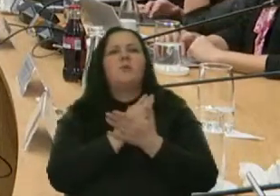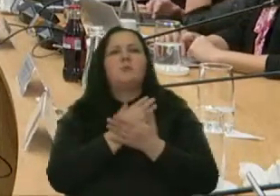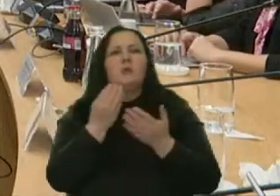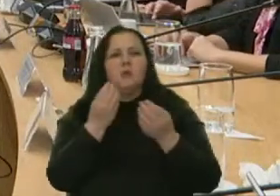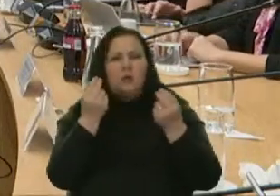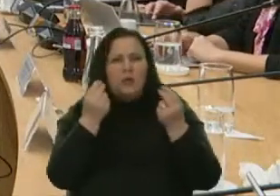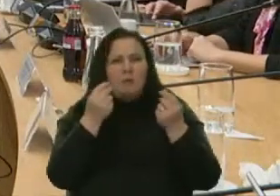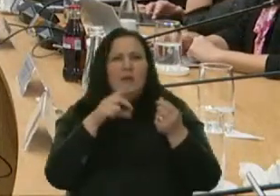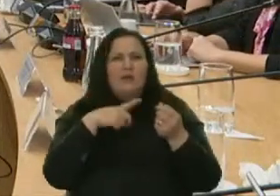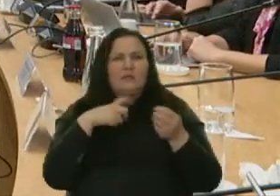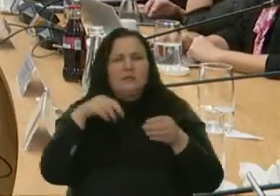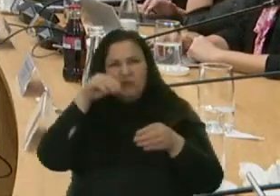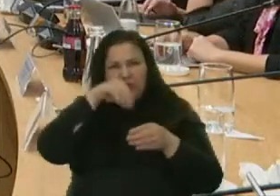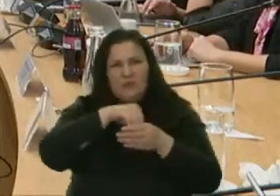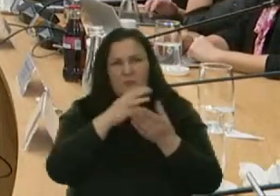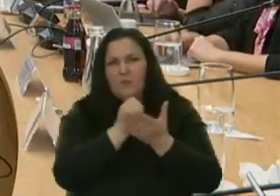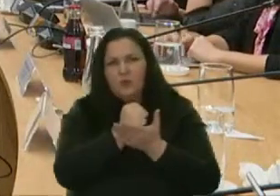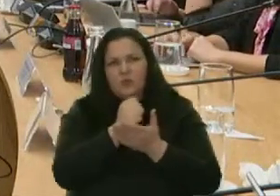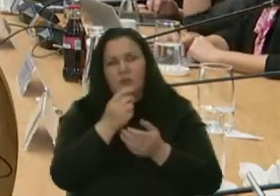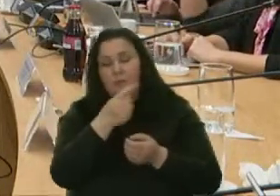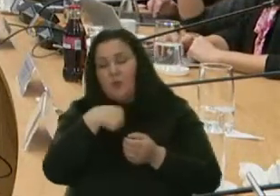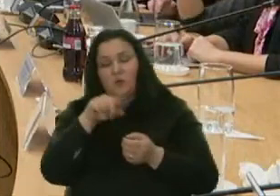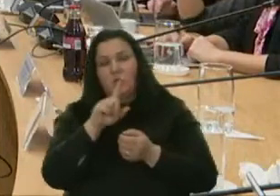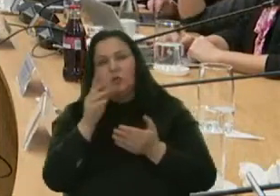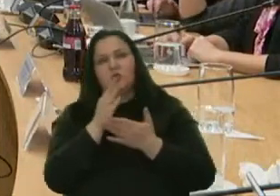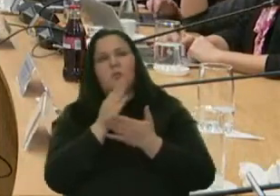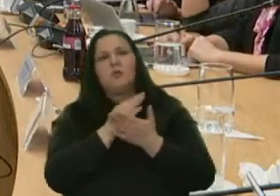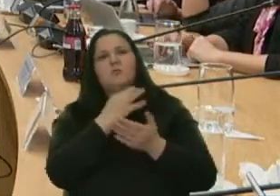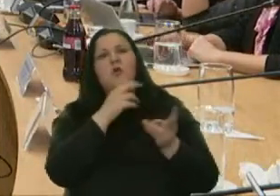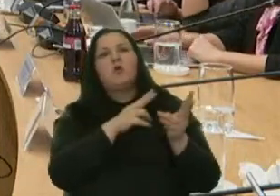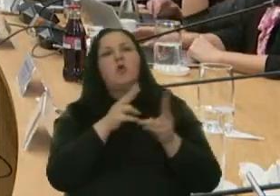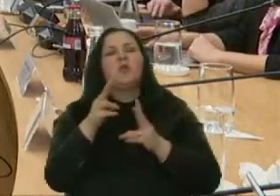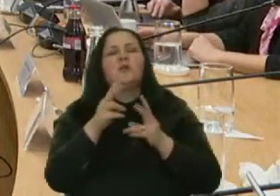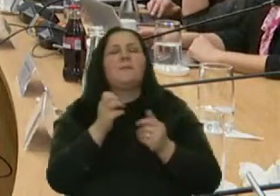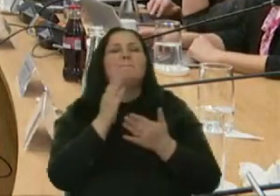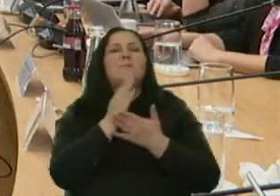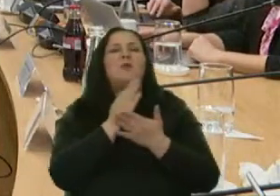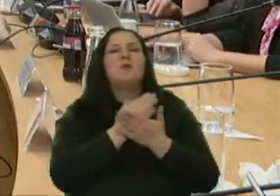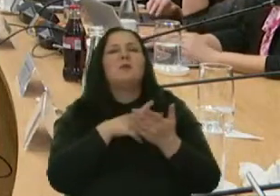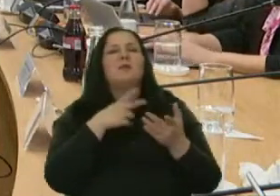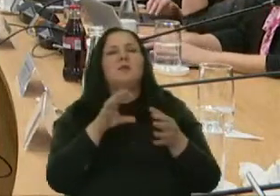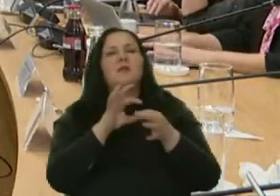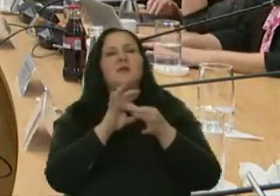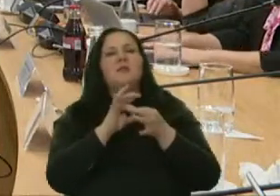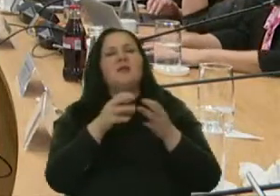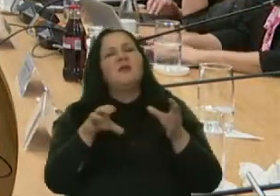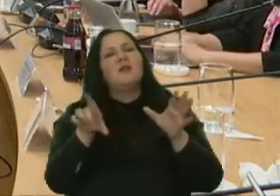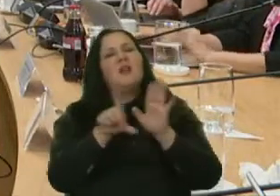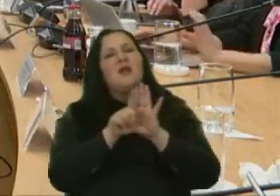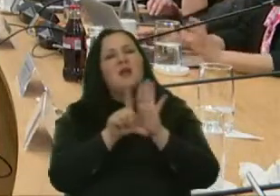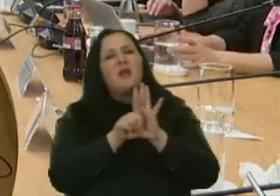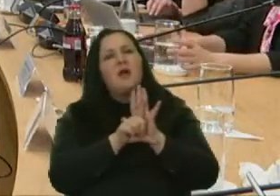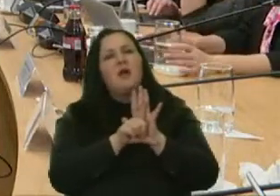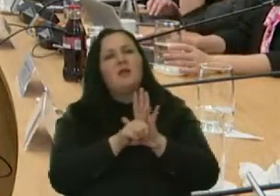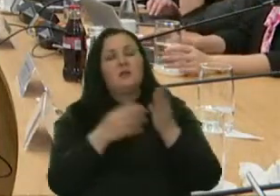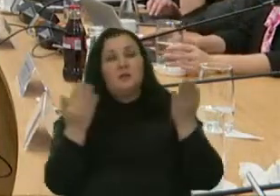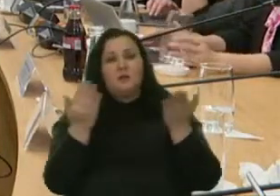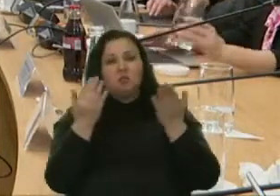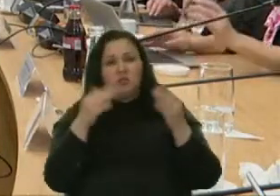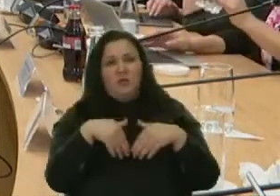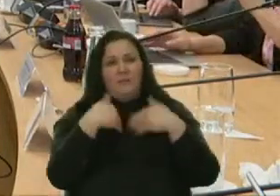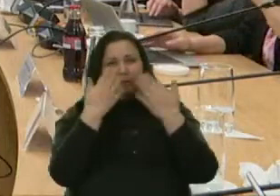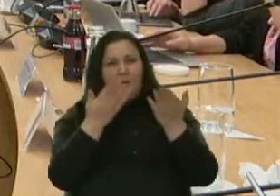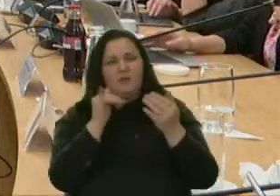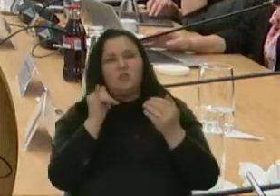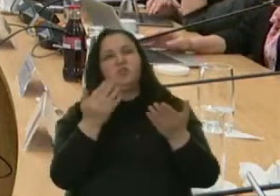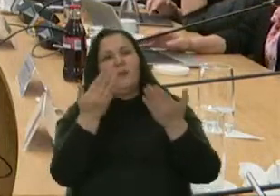Oricum î avem prevăzut în buget deci Pentru noi este o problemă să spunem corect Problema este doar de a asigura cadrul legal ca cei care predau și